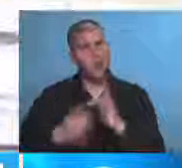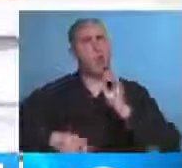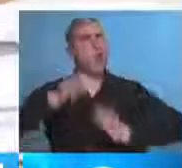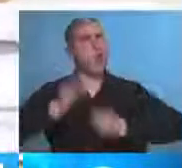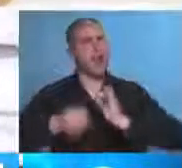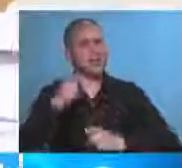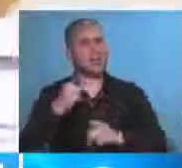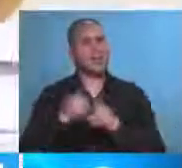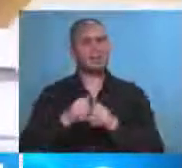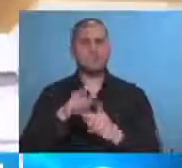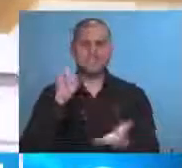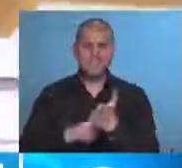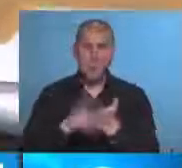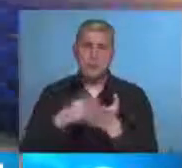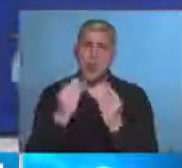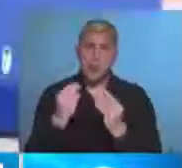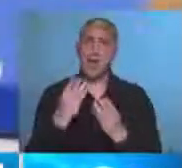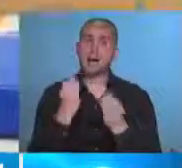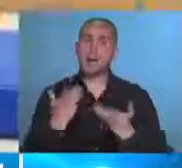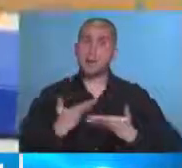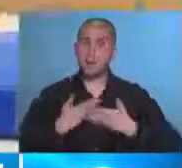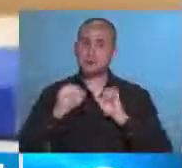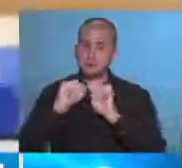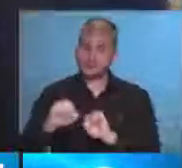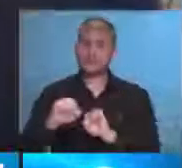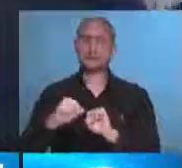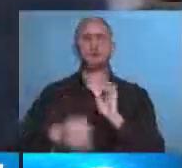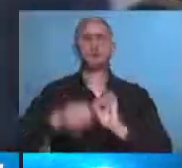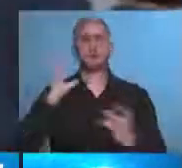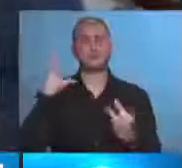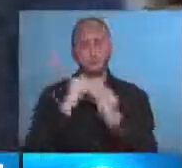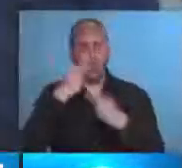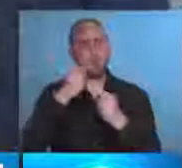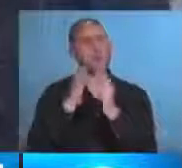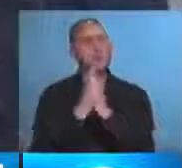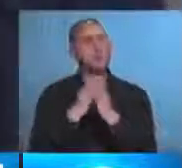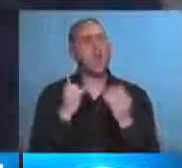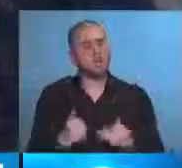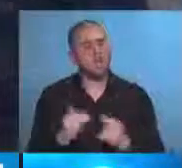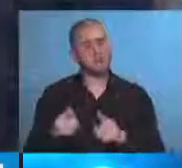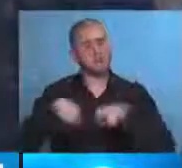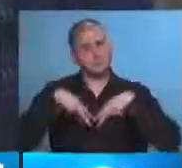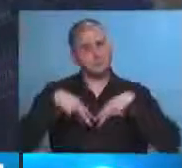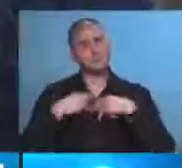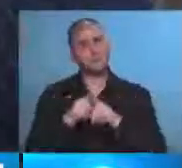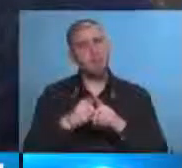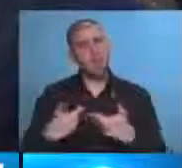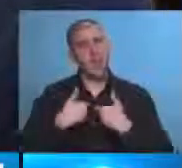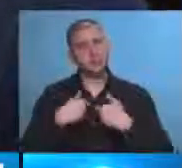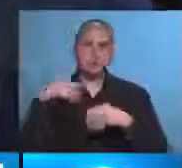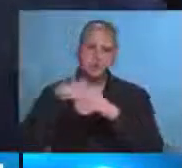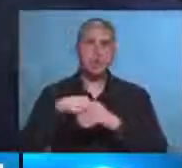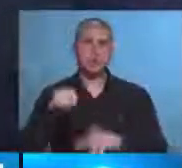את הזיכויים, רבים מהם קיבלו ממנו סיוע משפטי לאורך השנים, והוא מבקש עכשיו, תגמלו לי בחזרה, תכניסו אותי לכנסת.